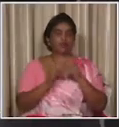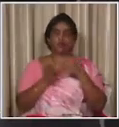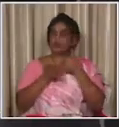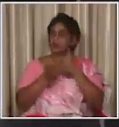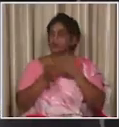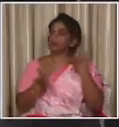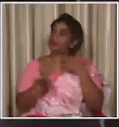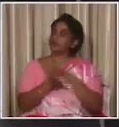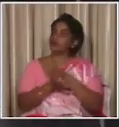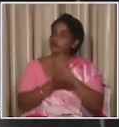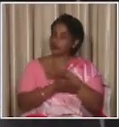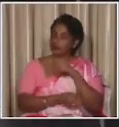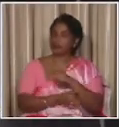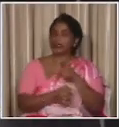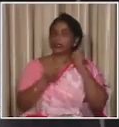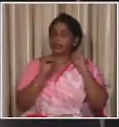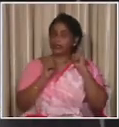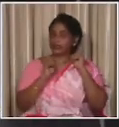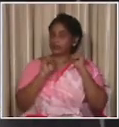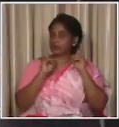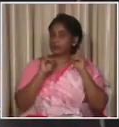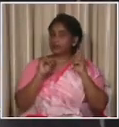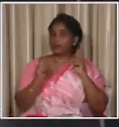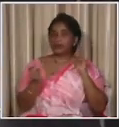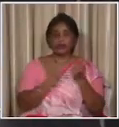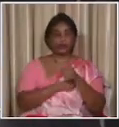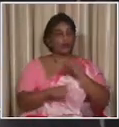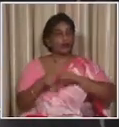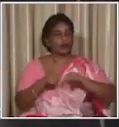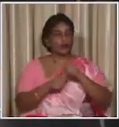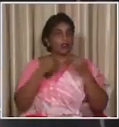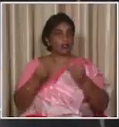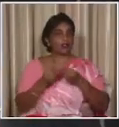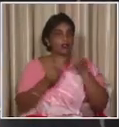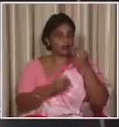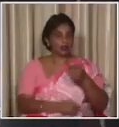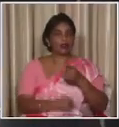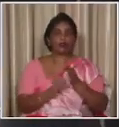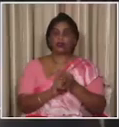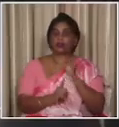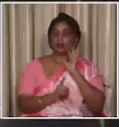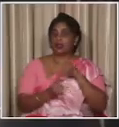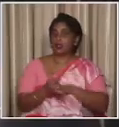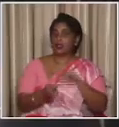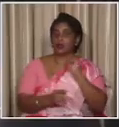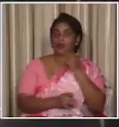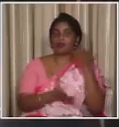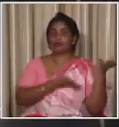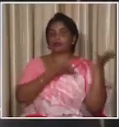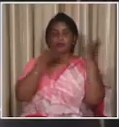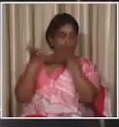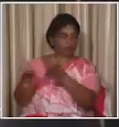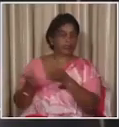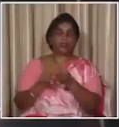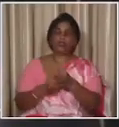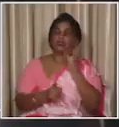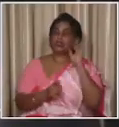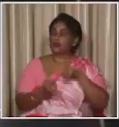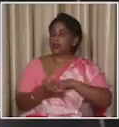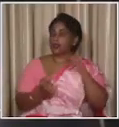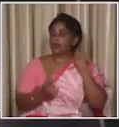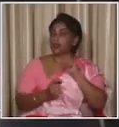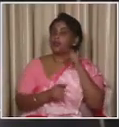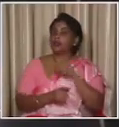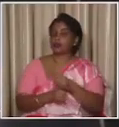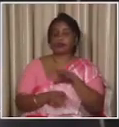ක්‍රීඩකයන්ට සම්මාන ප්‍රදාන උත්සවය තිබුණා. ක්‍රිකට් ආයතනයේ තෑගි ටික දෙන්නේ ජනාධිපති ලේකම් කාර්යාලයට ගෙනිහිල්ලා ජනාධිපති